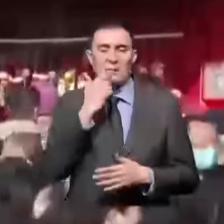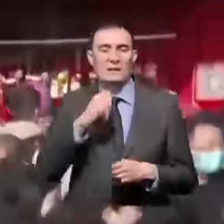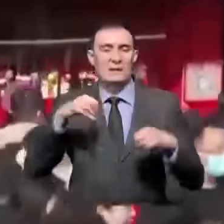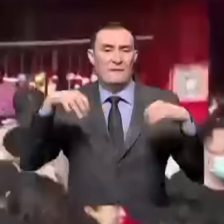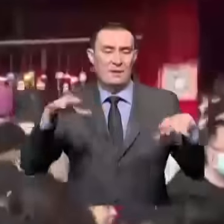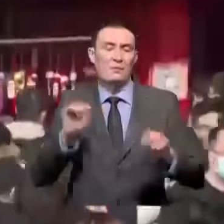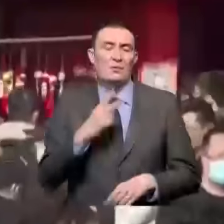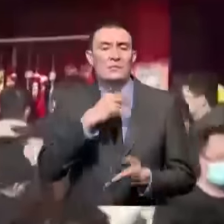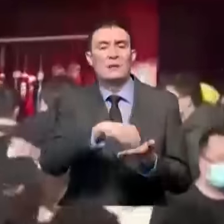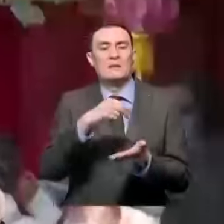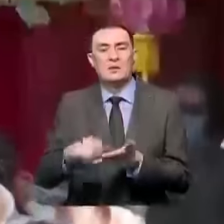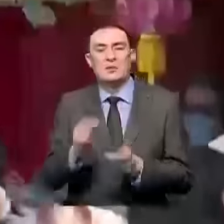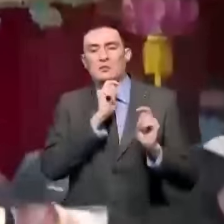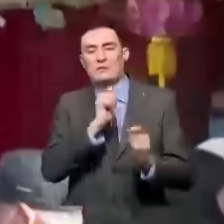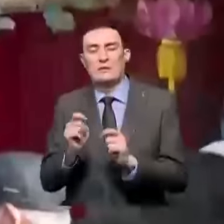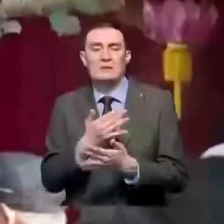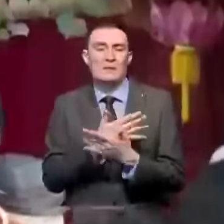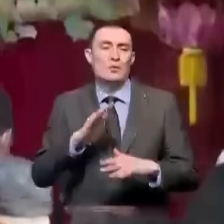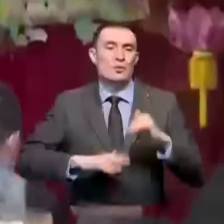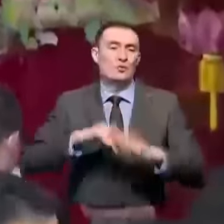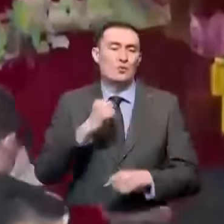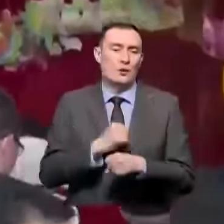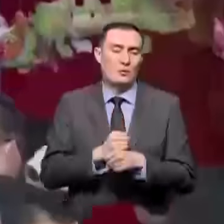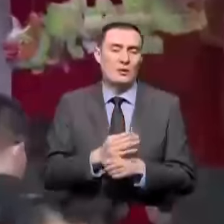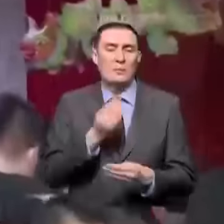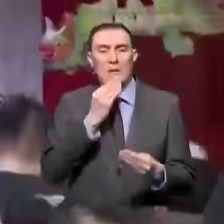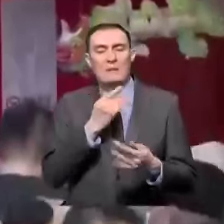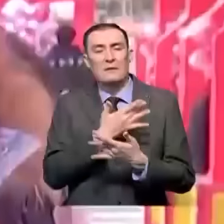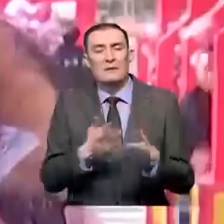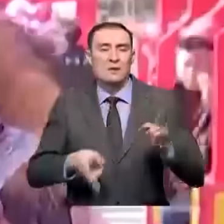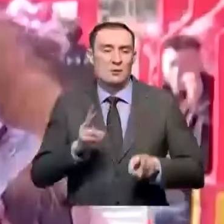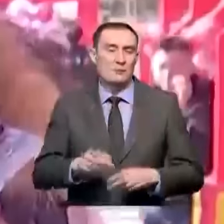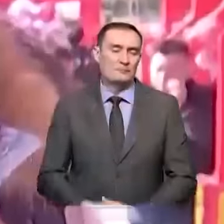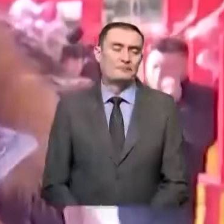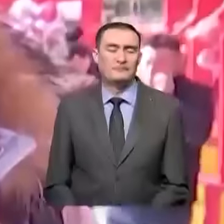гости города могут приобрести сувениры, изделия ручной работы и полакомиться уличной едой.